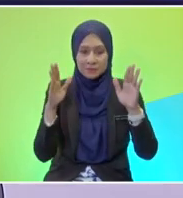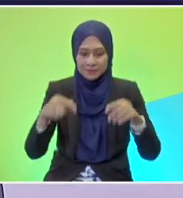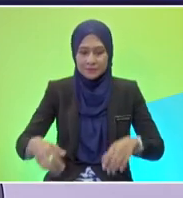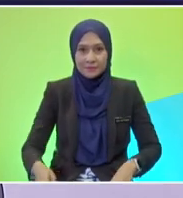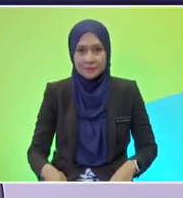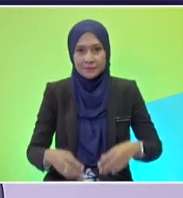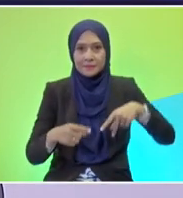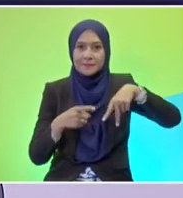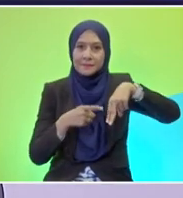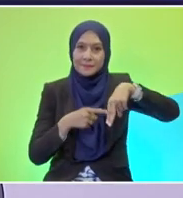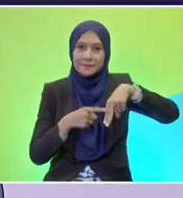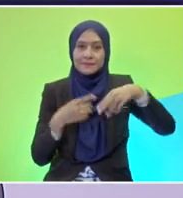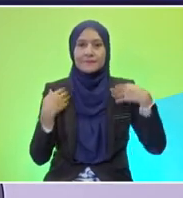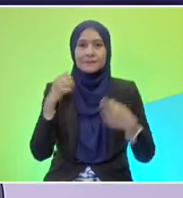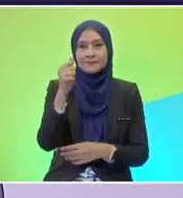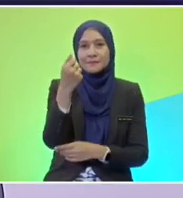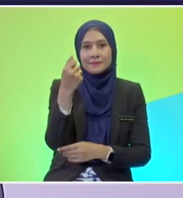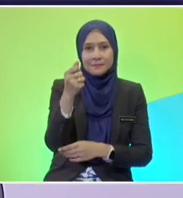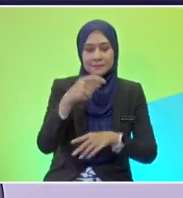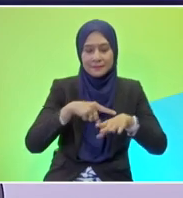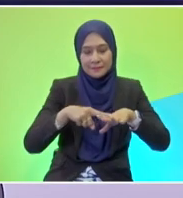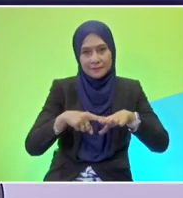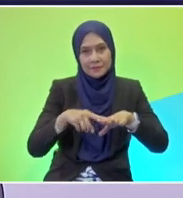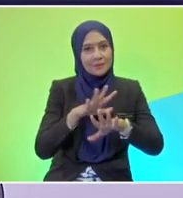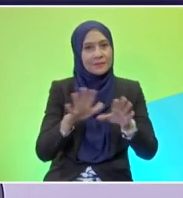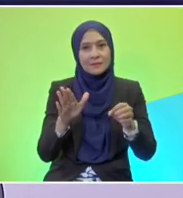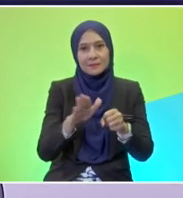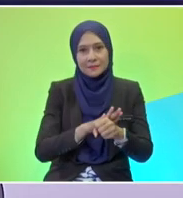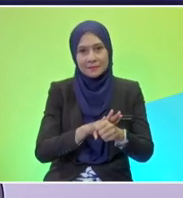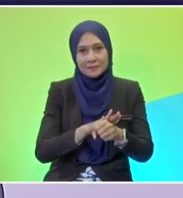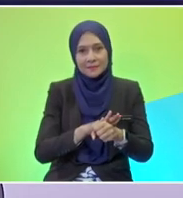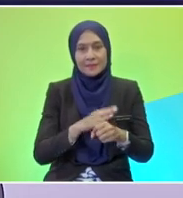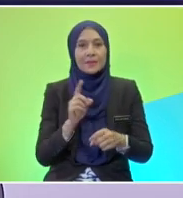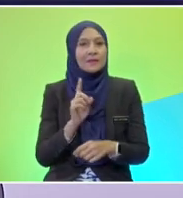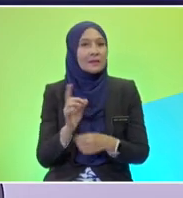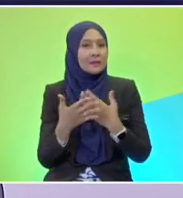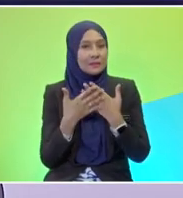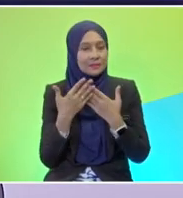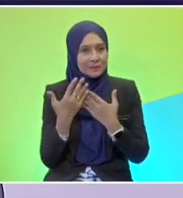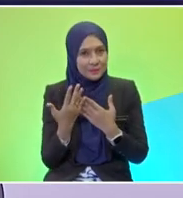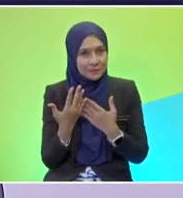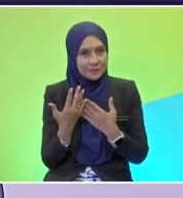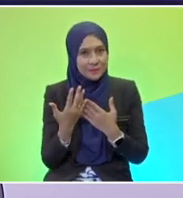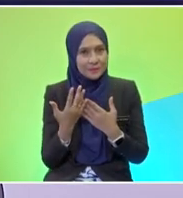gunakanlah cara macam ni pun boleh, pembilang pun boleh, lidi pun boleh. Mana yang memudahkan murid untuk mendapat